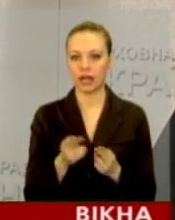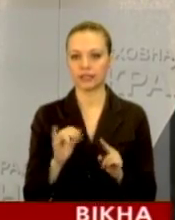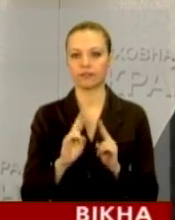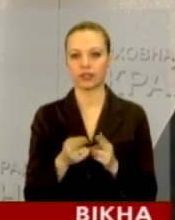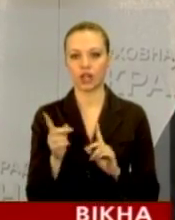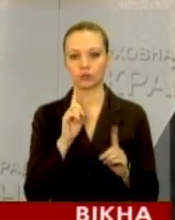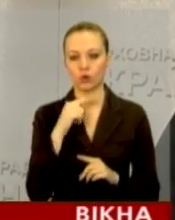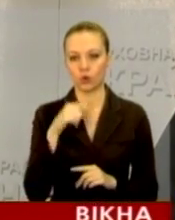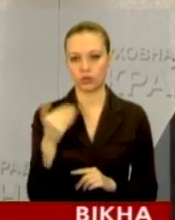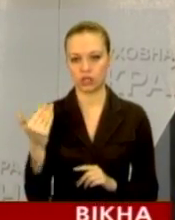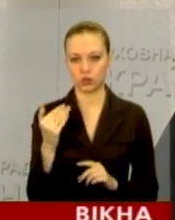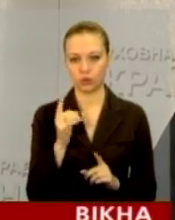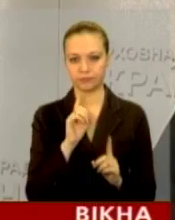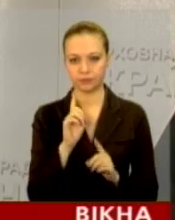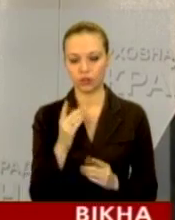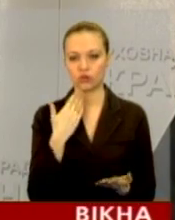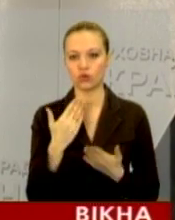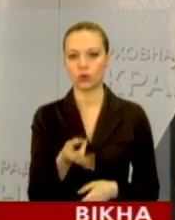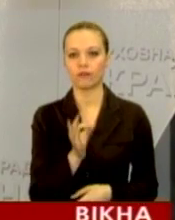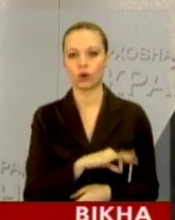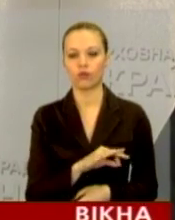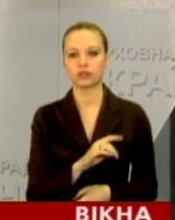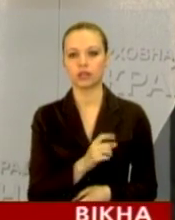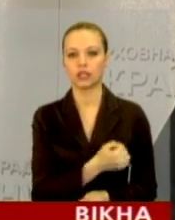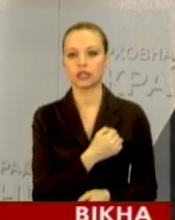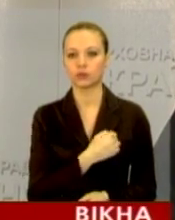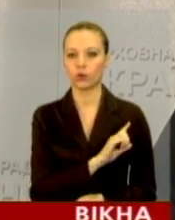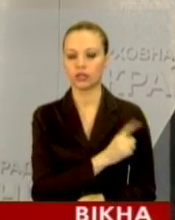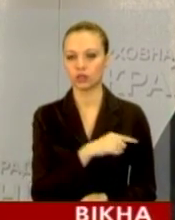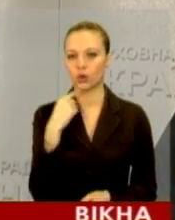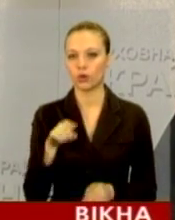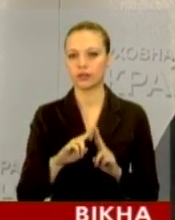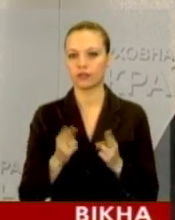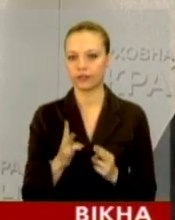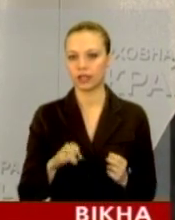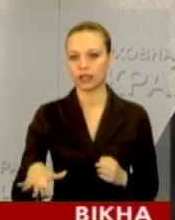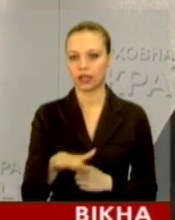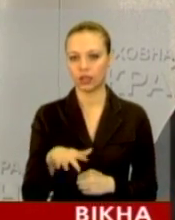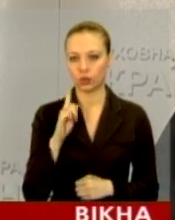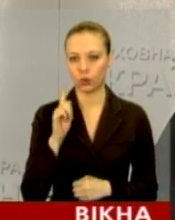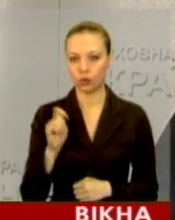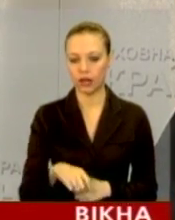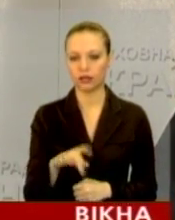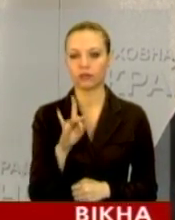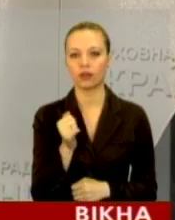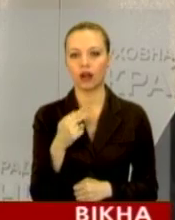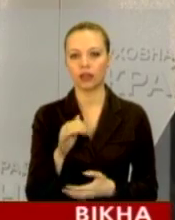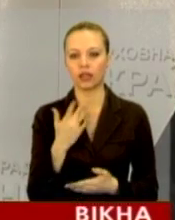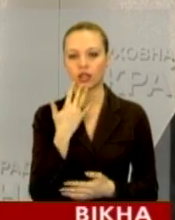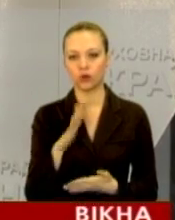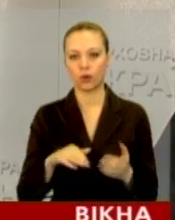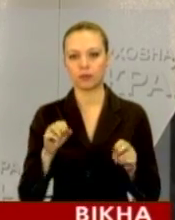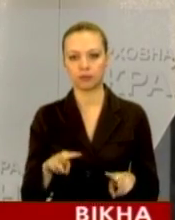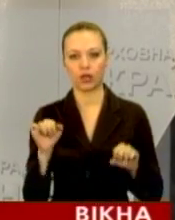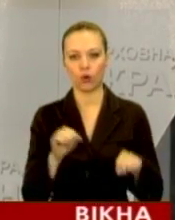Зборів Російської Федерації щодо використання Збройних сил Російської Федерації на території України, Рада національної безпеки і